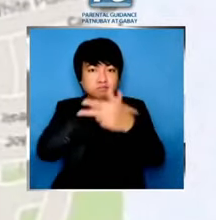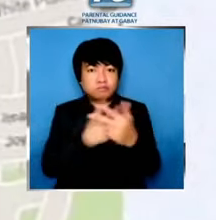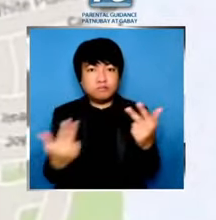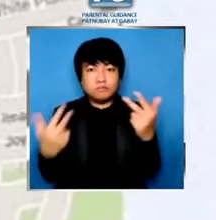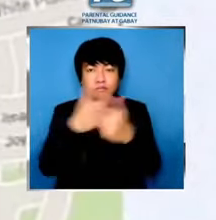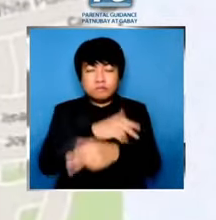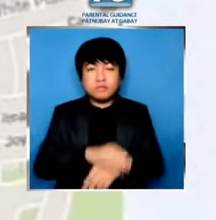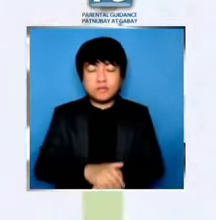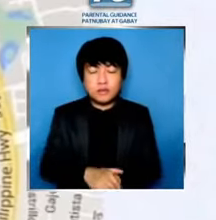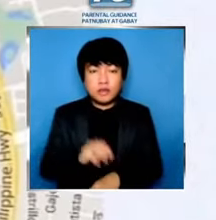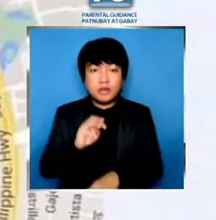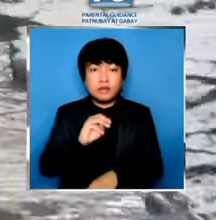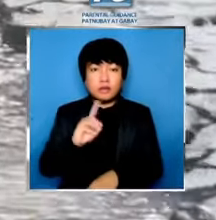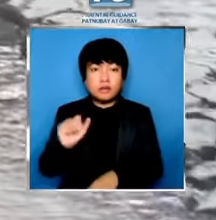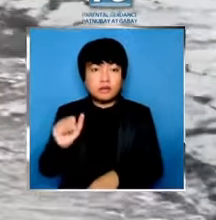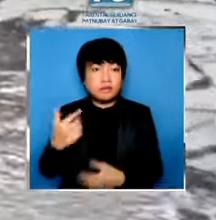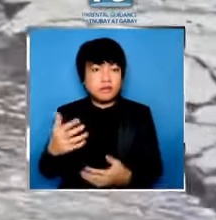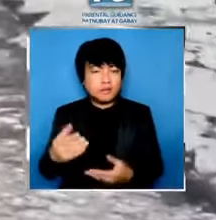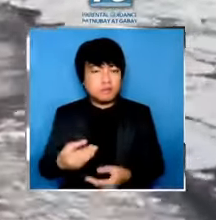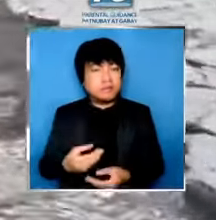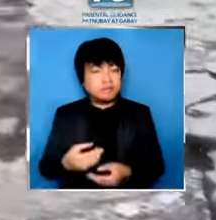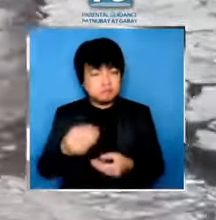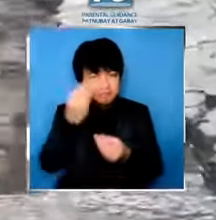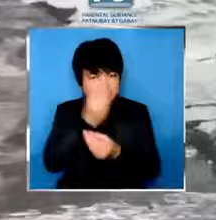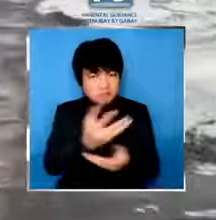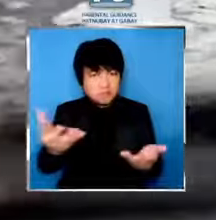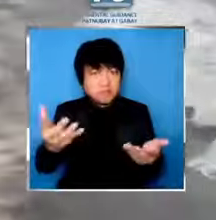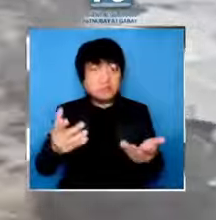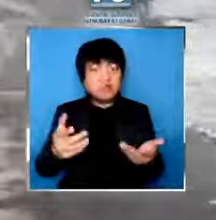ang MMDA sa mabuhay lanes.